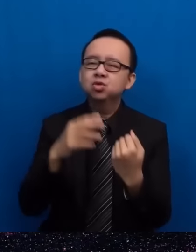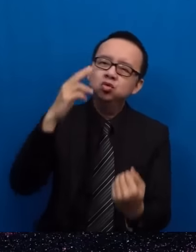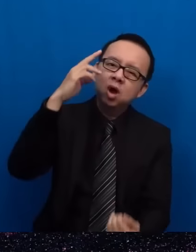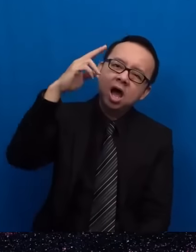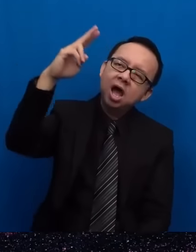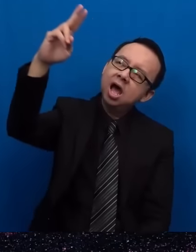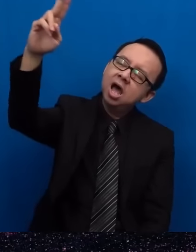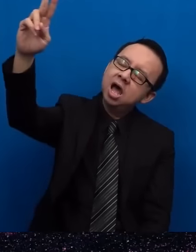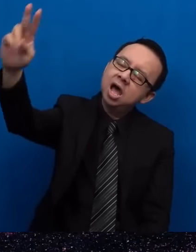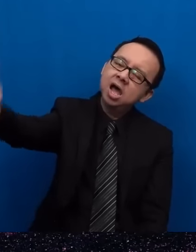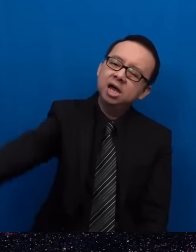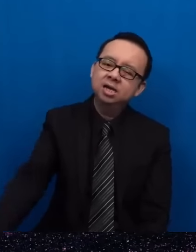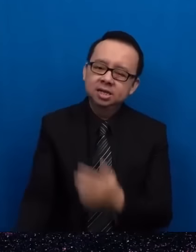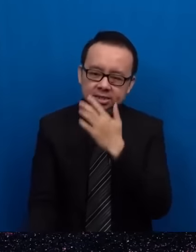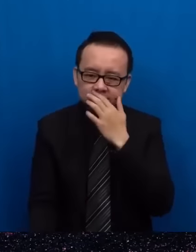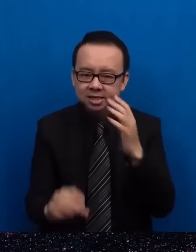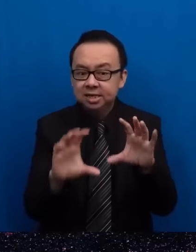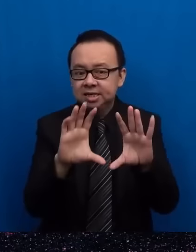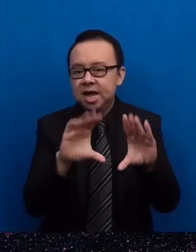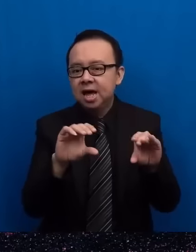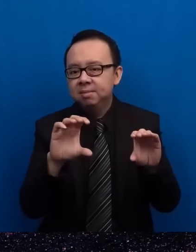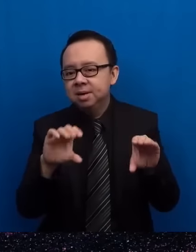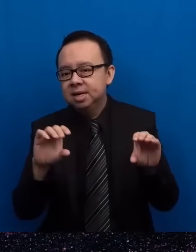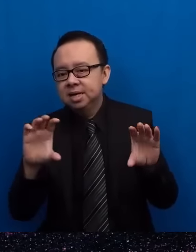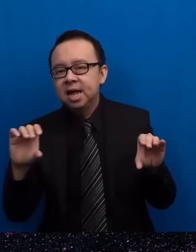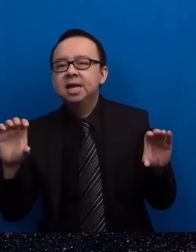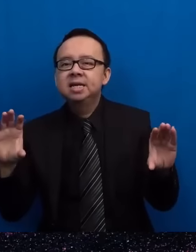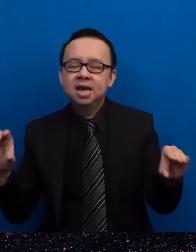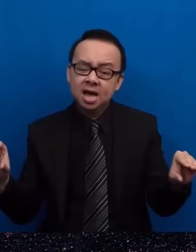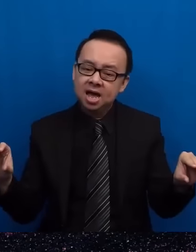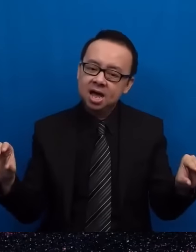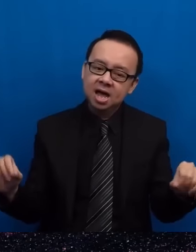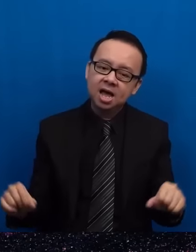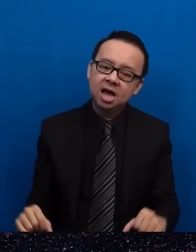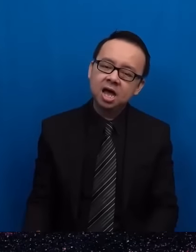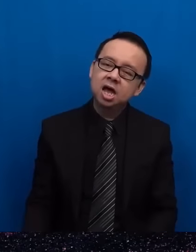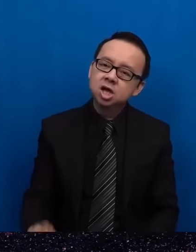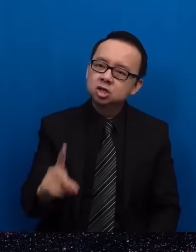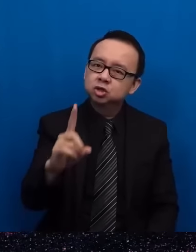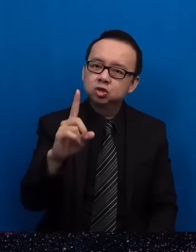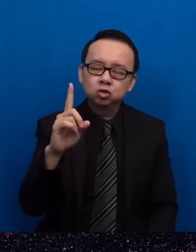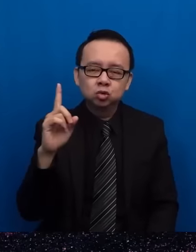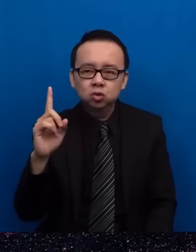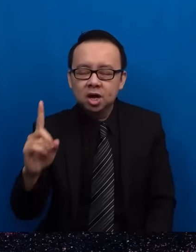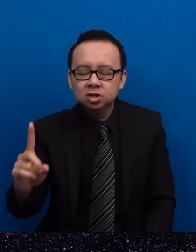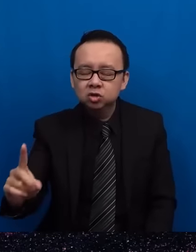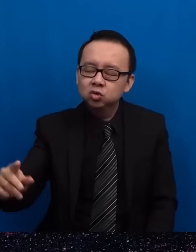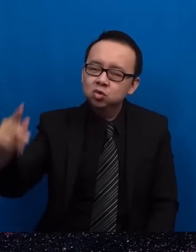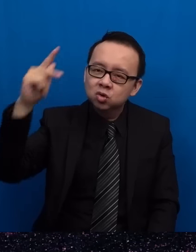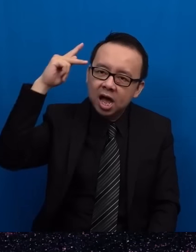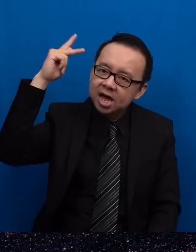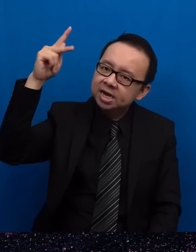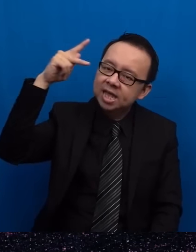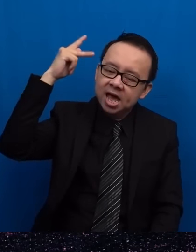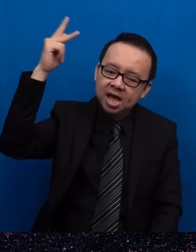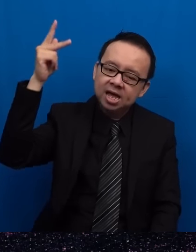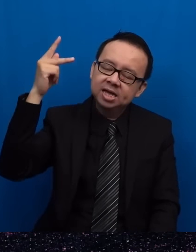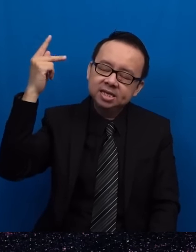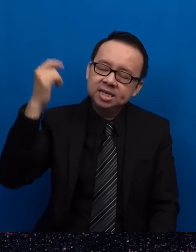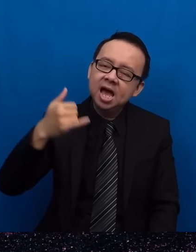tangan Tuhan sedang merendah suatu